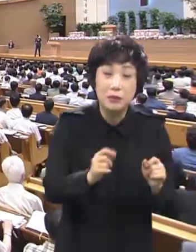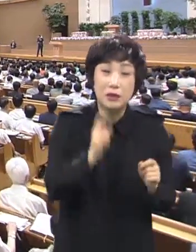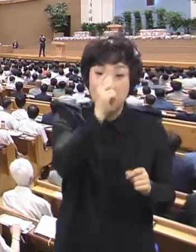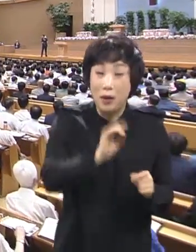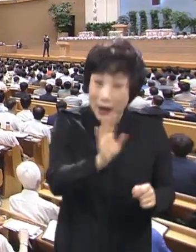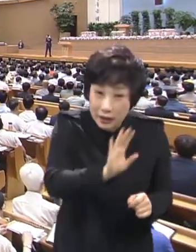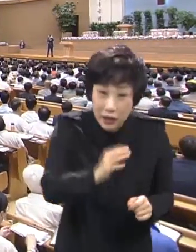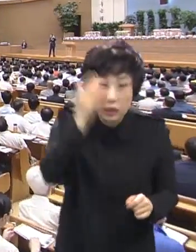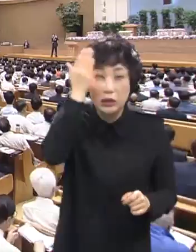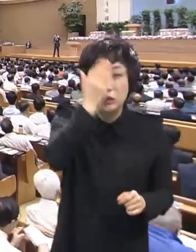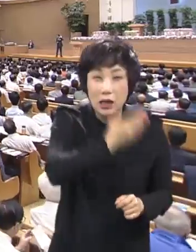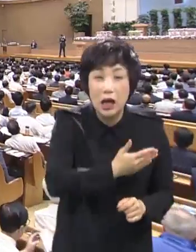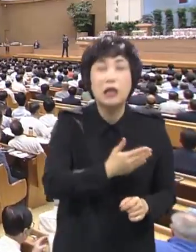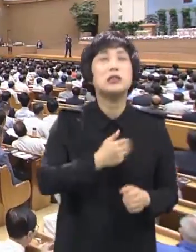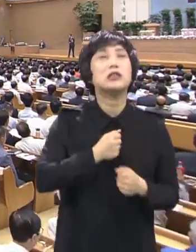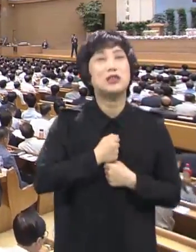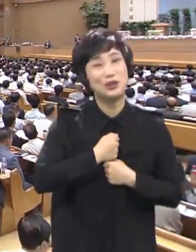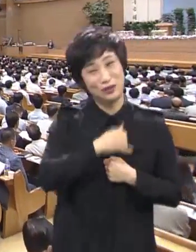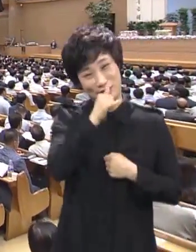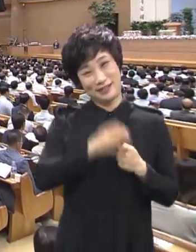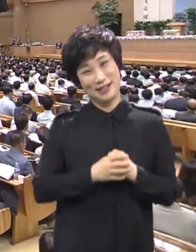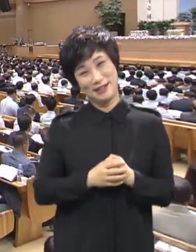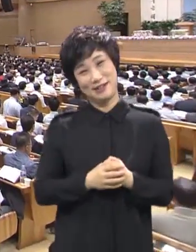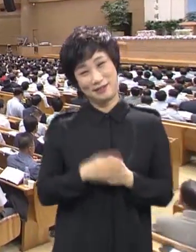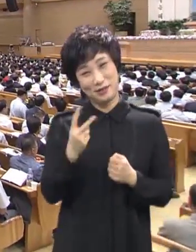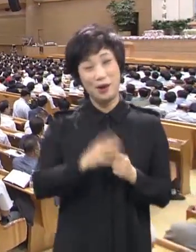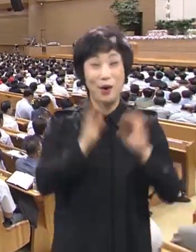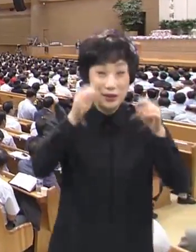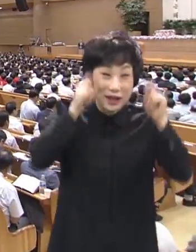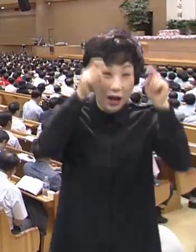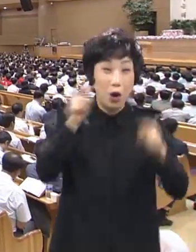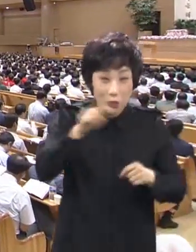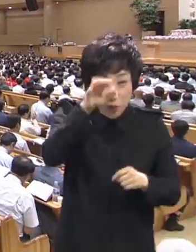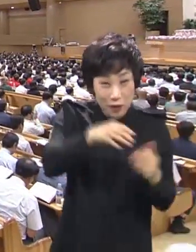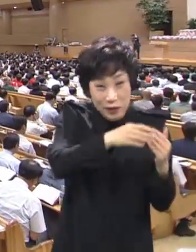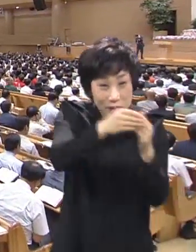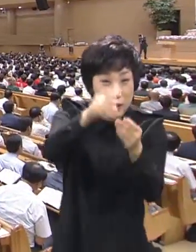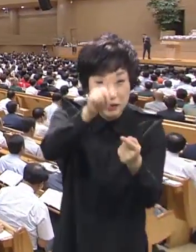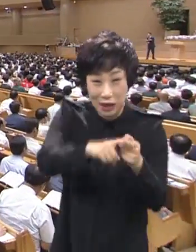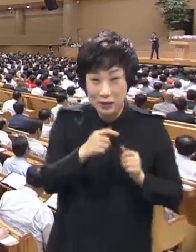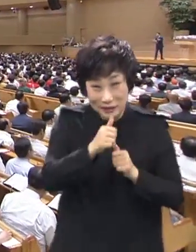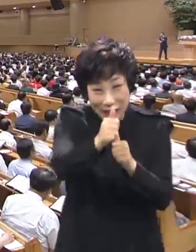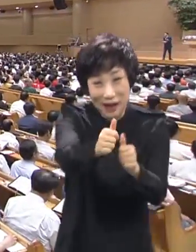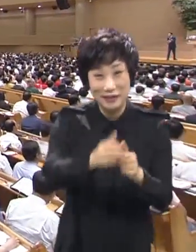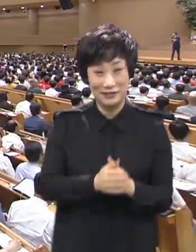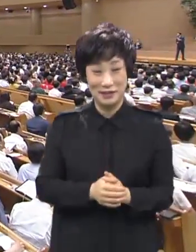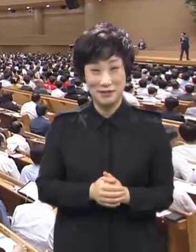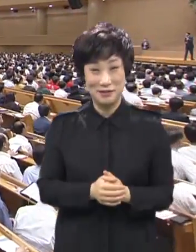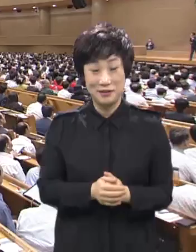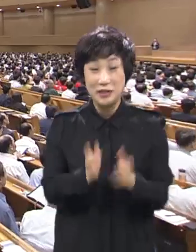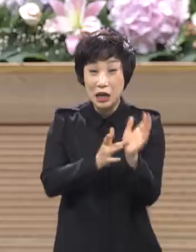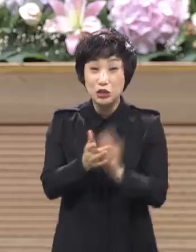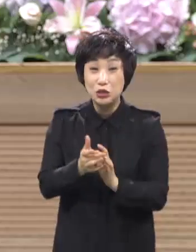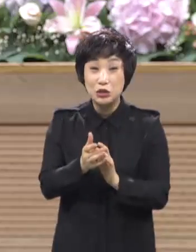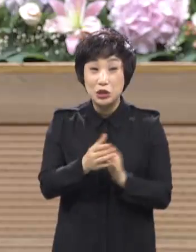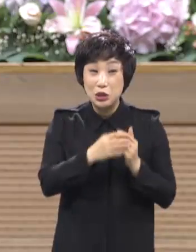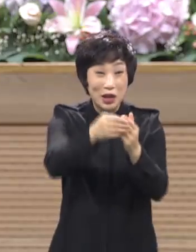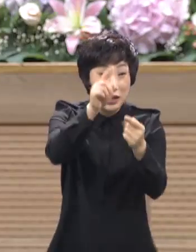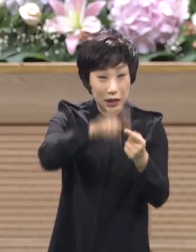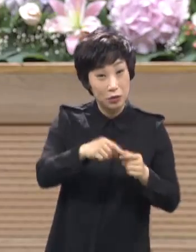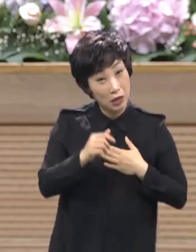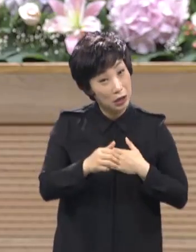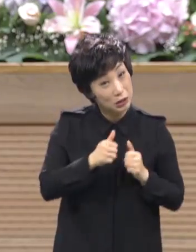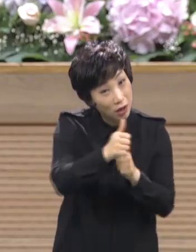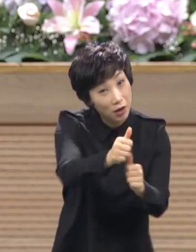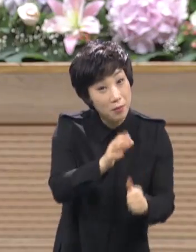또 정절이 있는 자라. 정절이 있는 자다. 또 어린 양이 어디로 인도하는지 따라가는 자며, 예수가 인도하는 대로